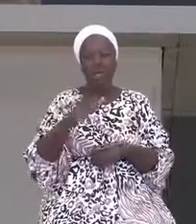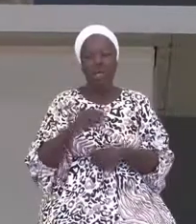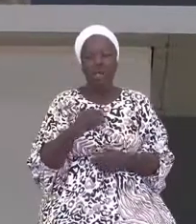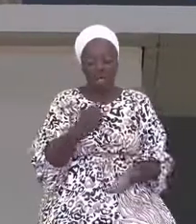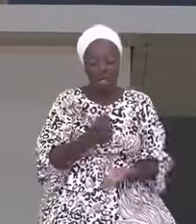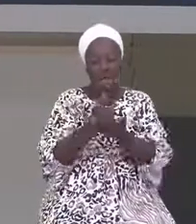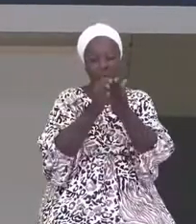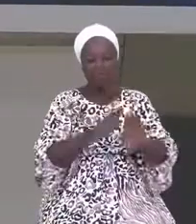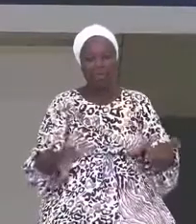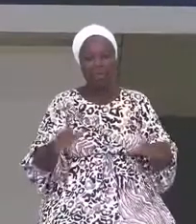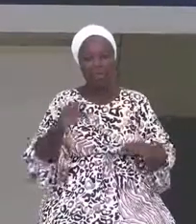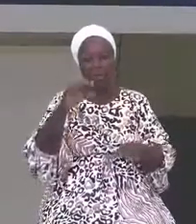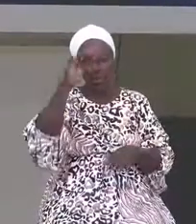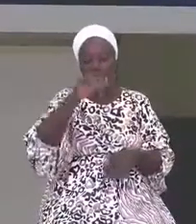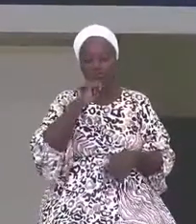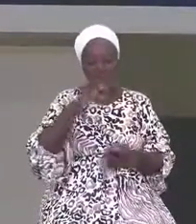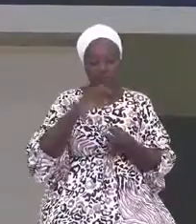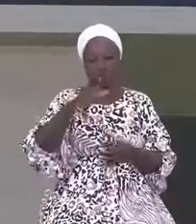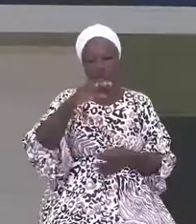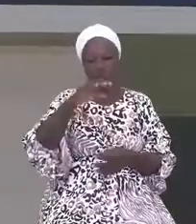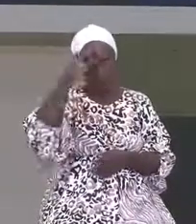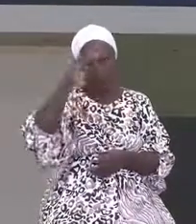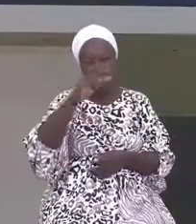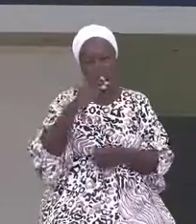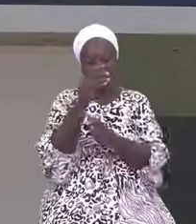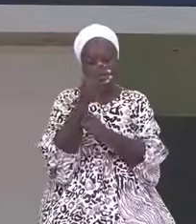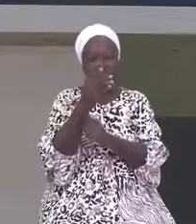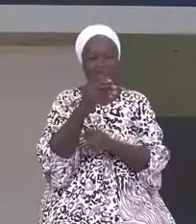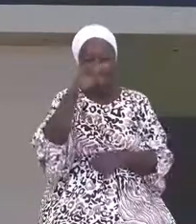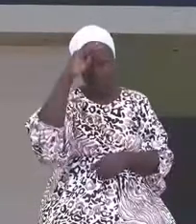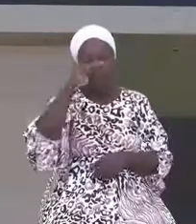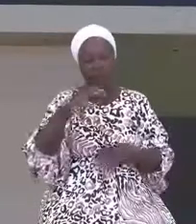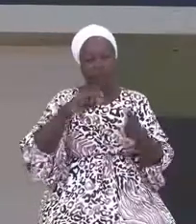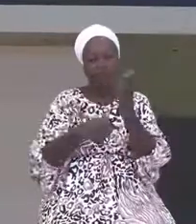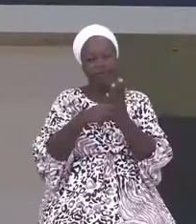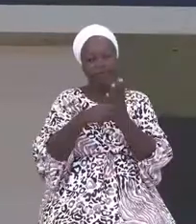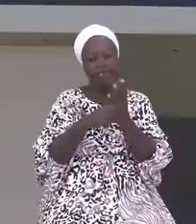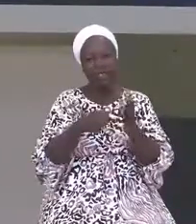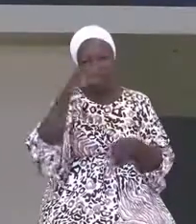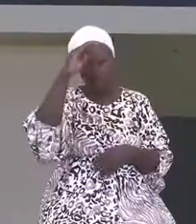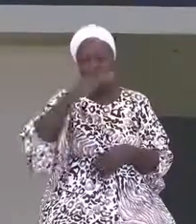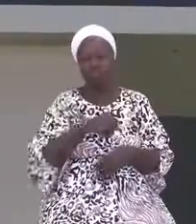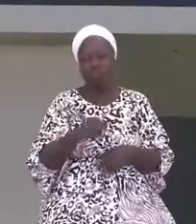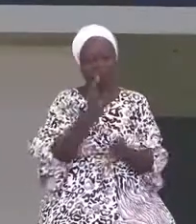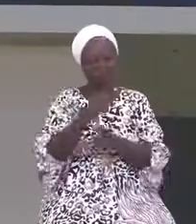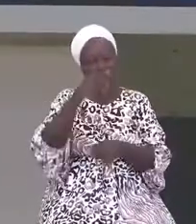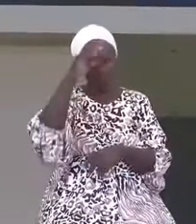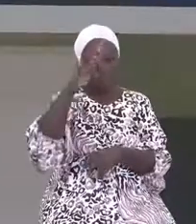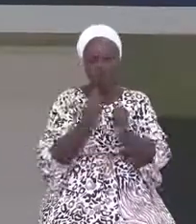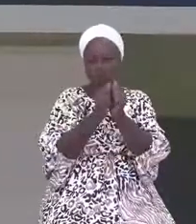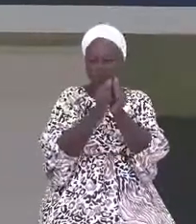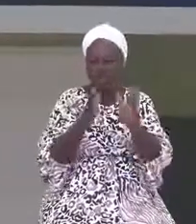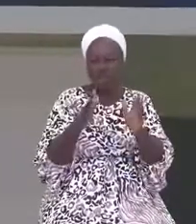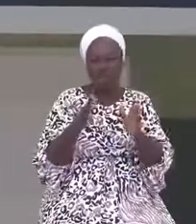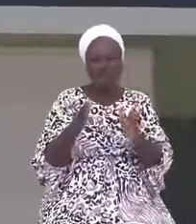désespéré, l'homme non spirituel, l'homme charnel ordinaire, sans la